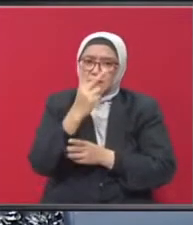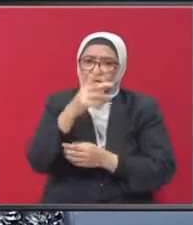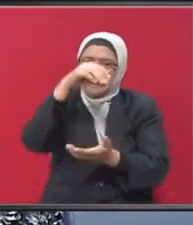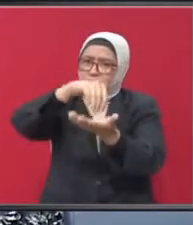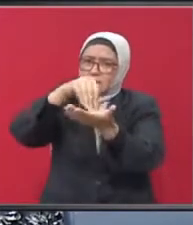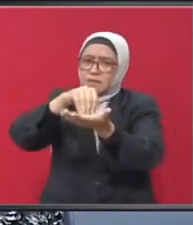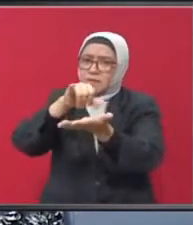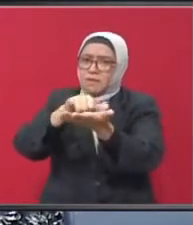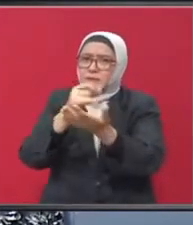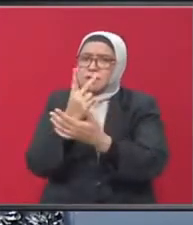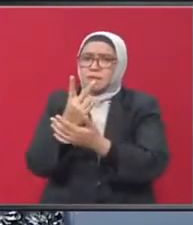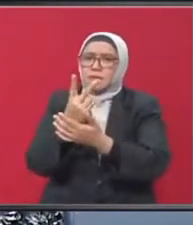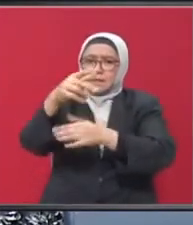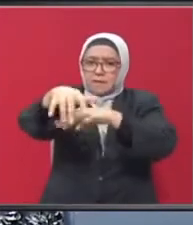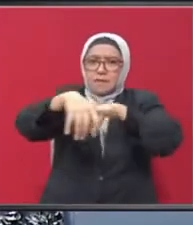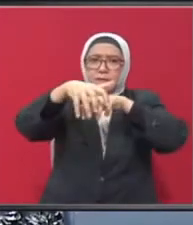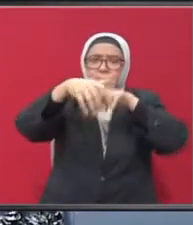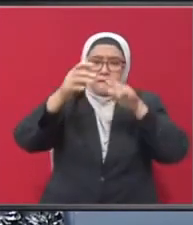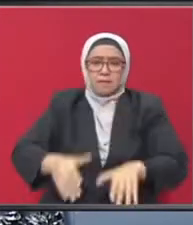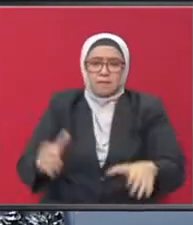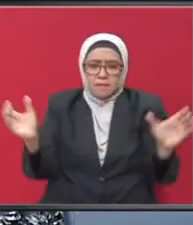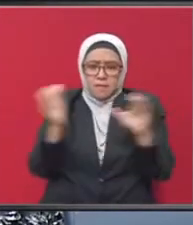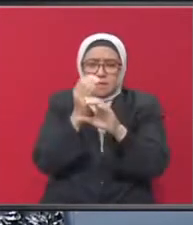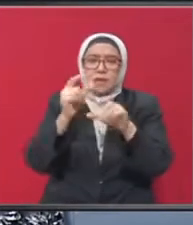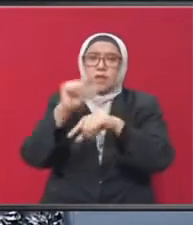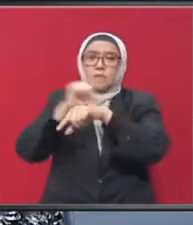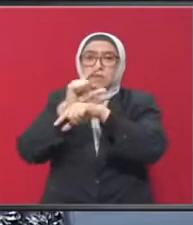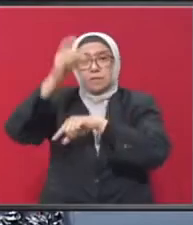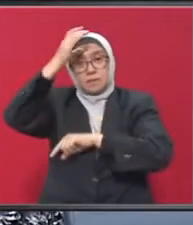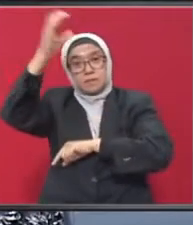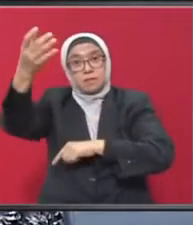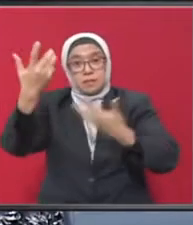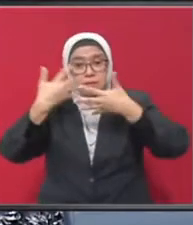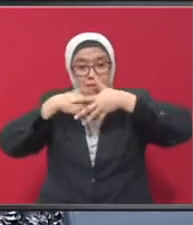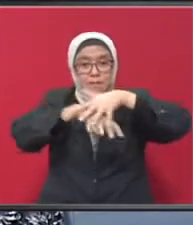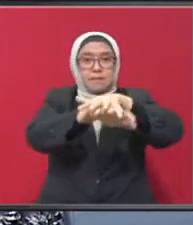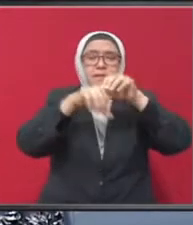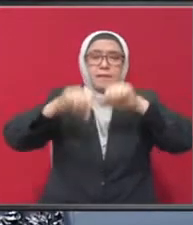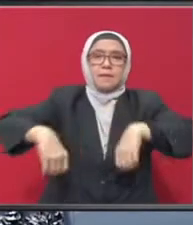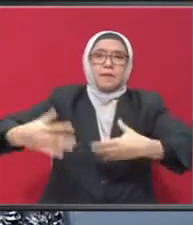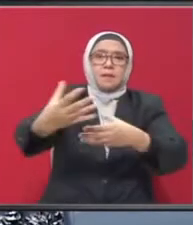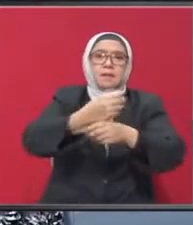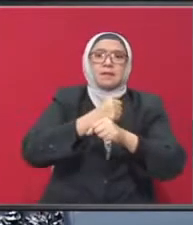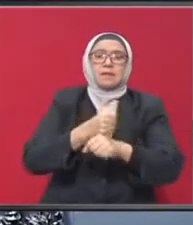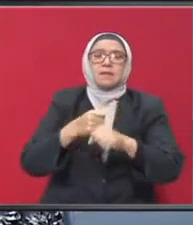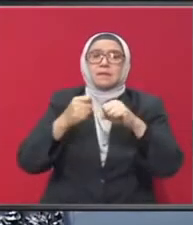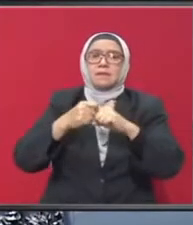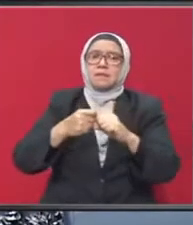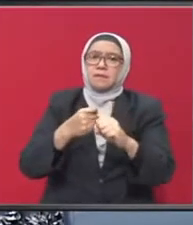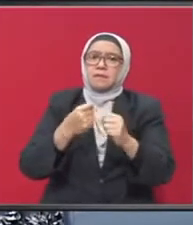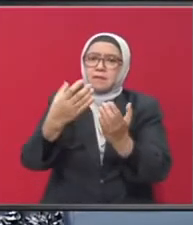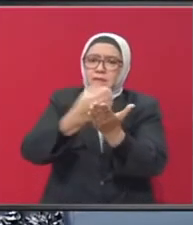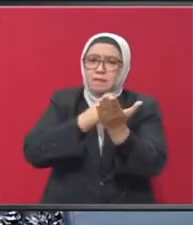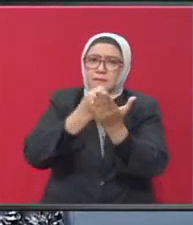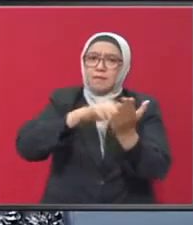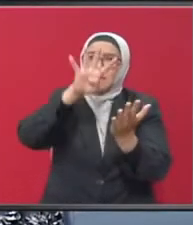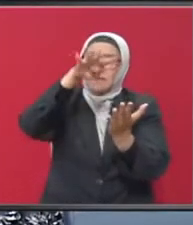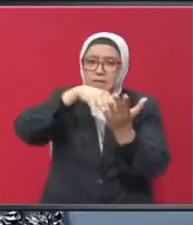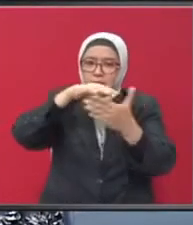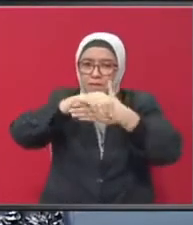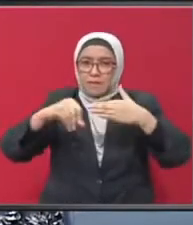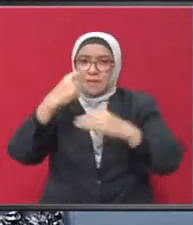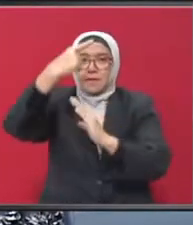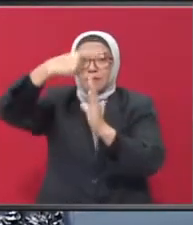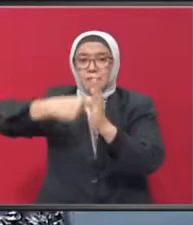penduduk kecil ini yang menggunakan konsep integrasi dengan Nash mereka mendapat pendapatan sehingga 4000 linggis sebulan yang ketiga kita